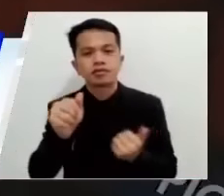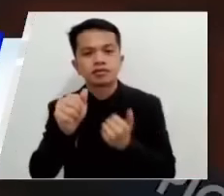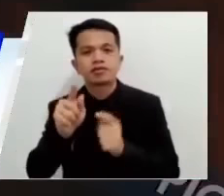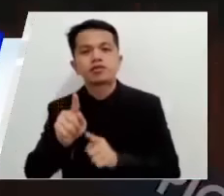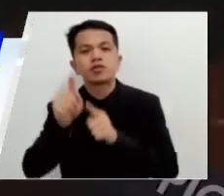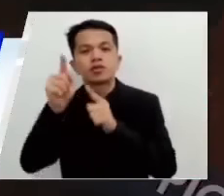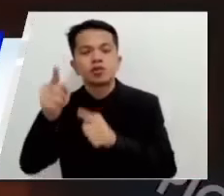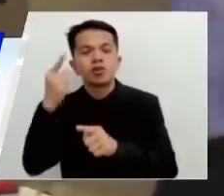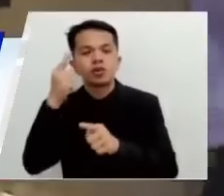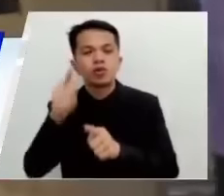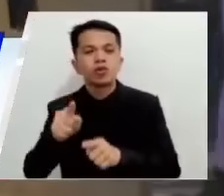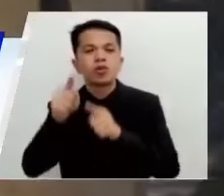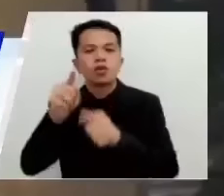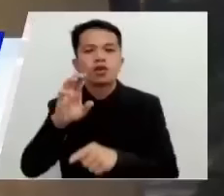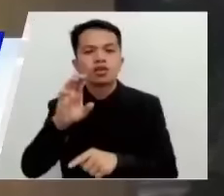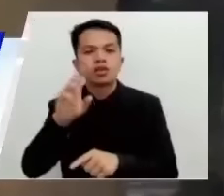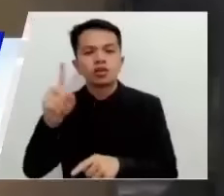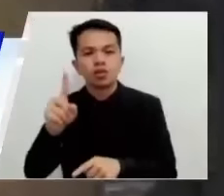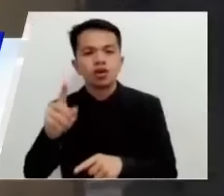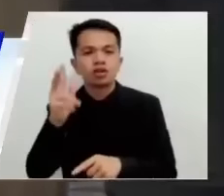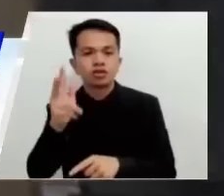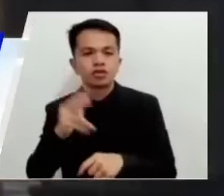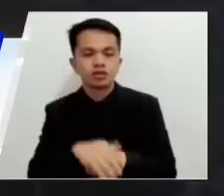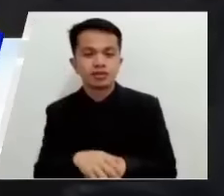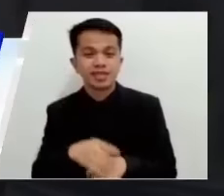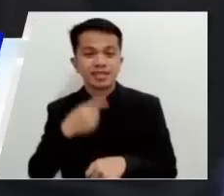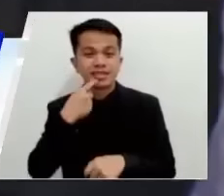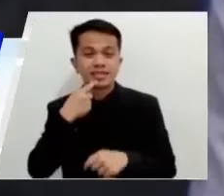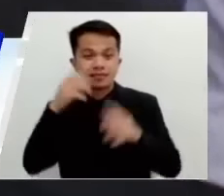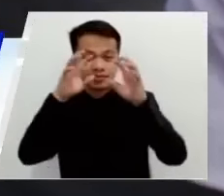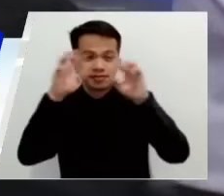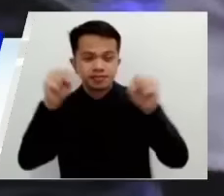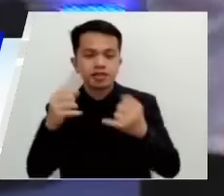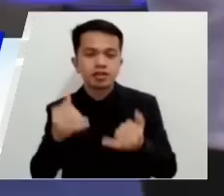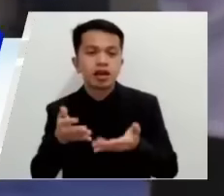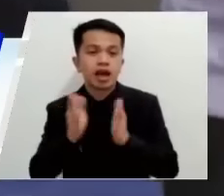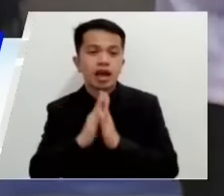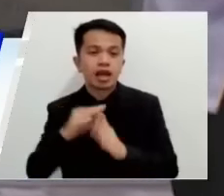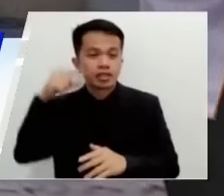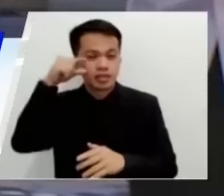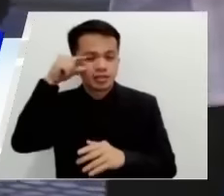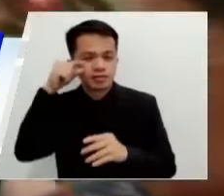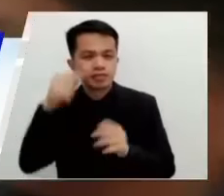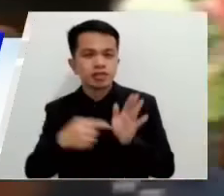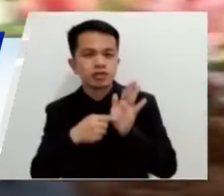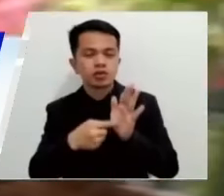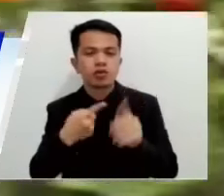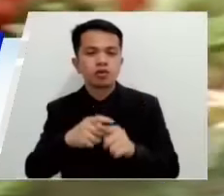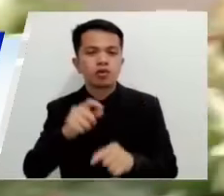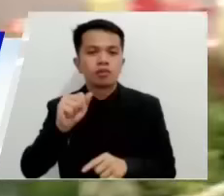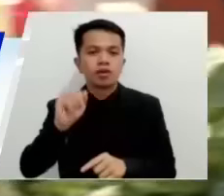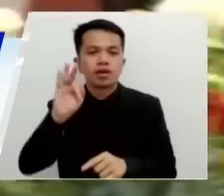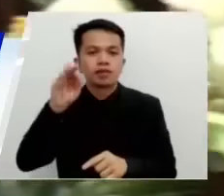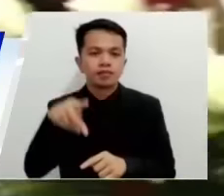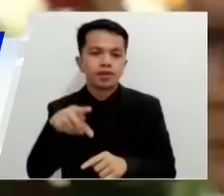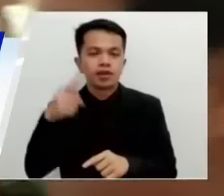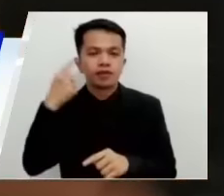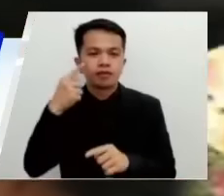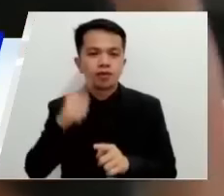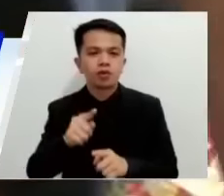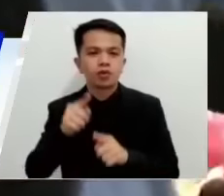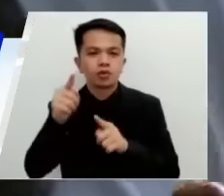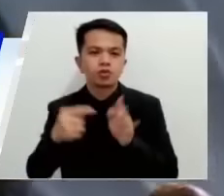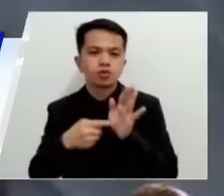sa C-130. Sabi ng Pangulo, hiniling ni Kibuloy ang presensya ng Armed Forces of the Philippines sa kanyang paglantad.